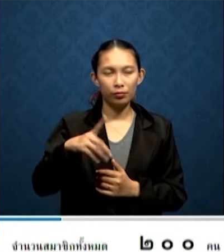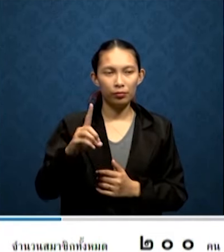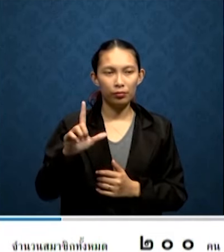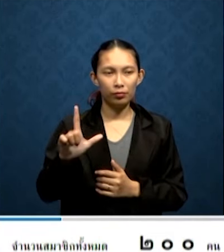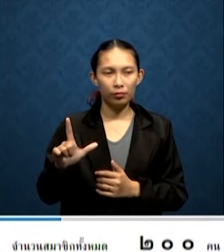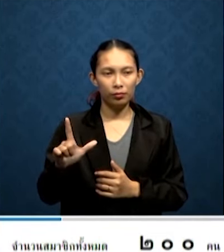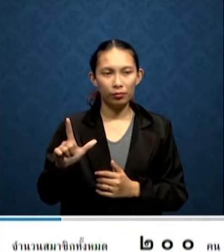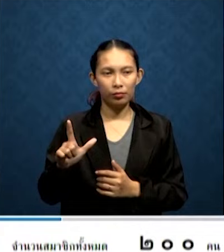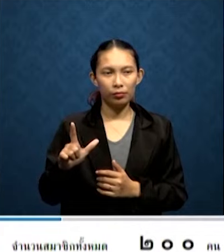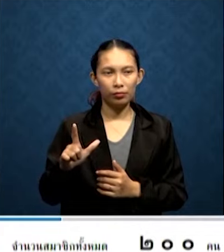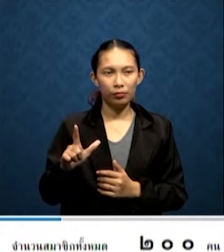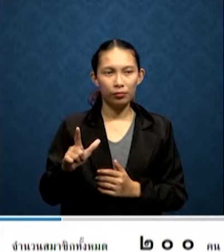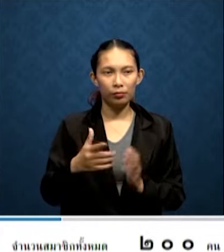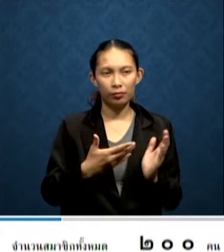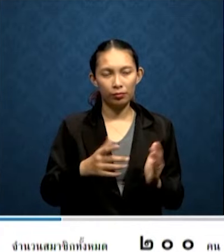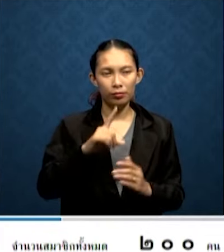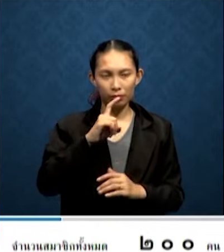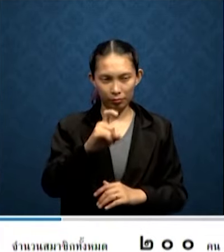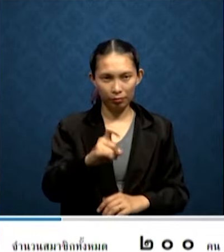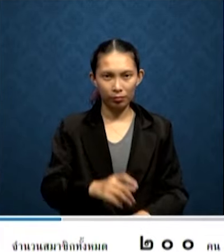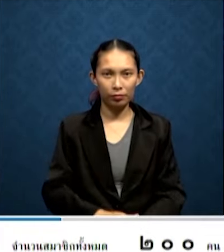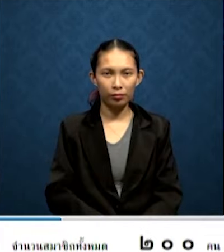ผู้ตั้งกระทู้ถามเชิญถามได้ครับ